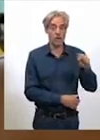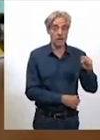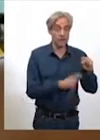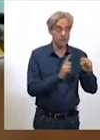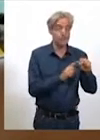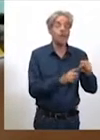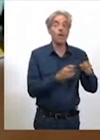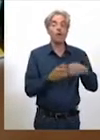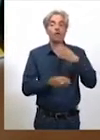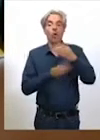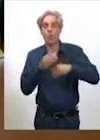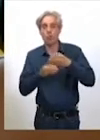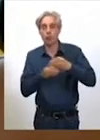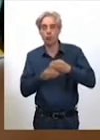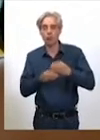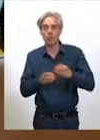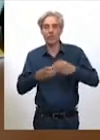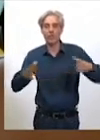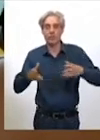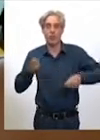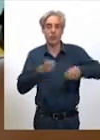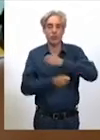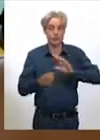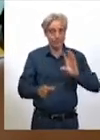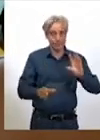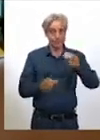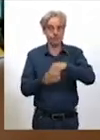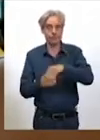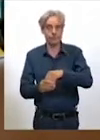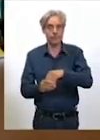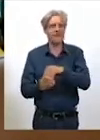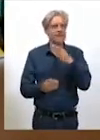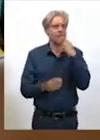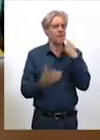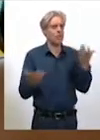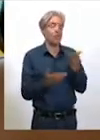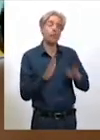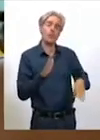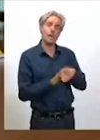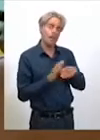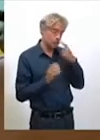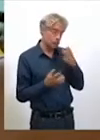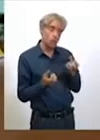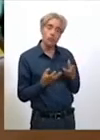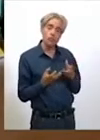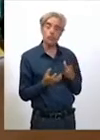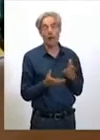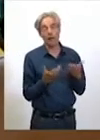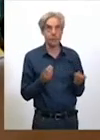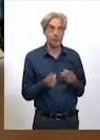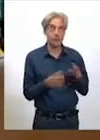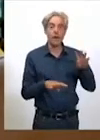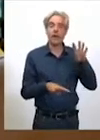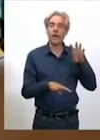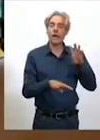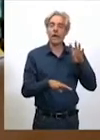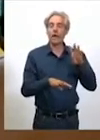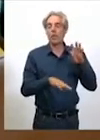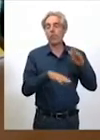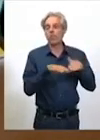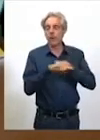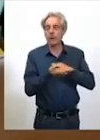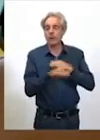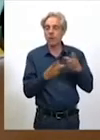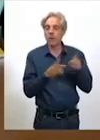le monde du développement économique, c'est-à-dire que jusqu'à présent, c'était beaucoup traité par une entrée quartier politique de la ville,